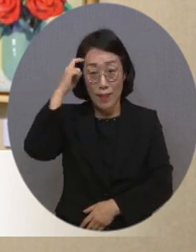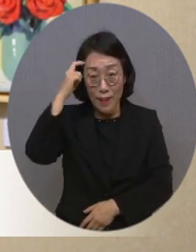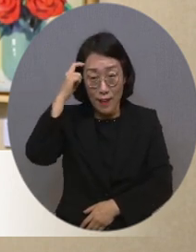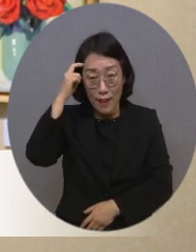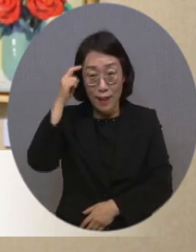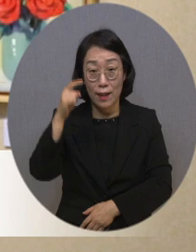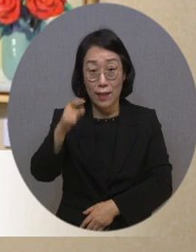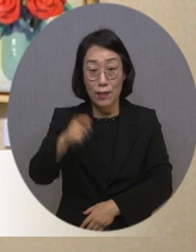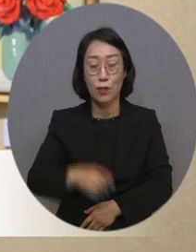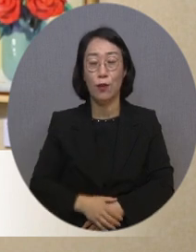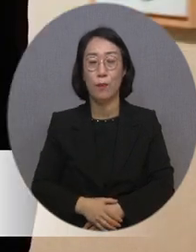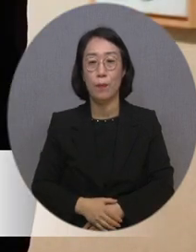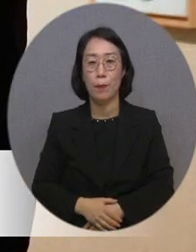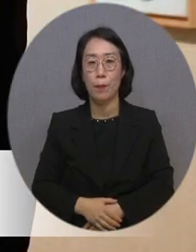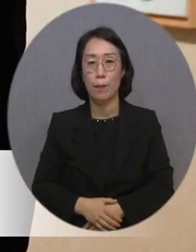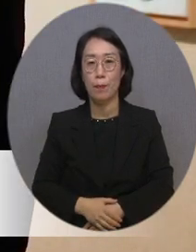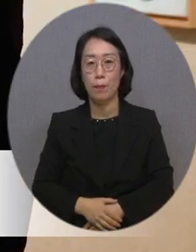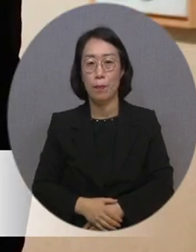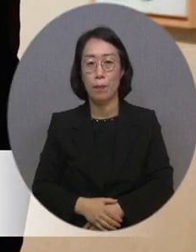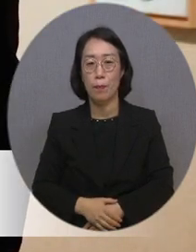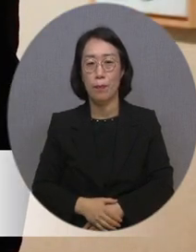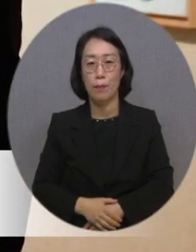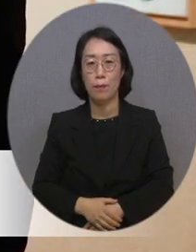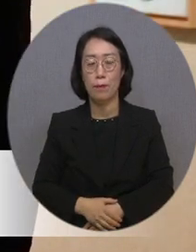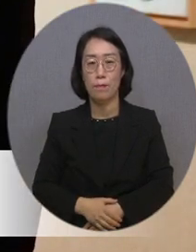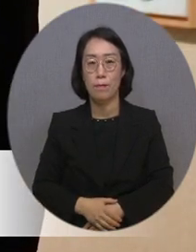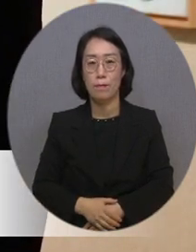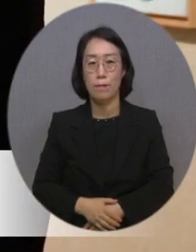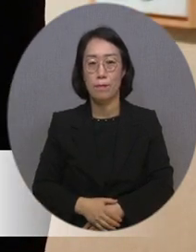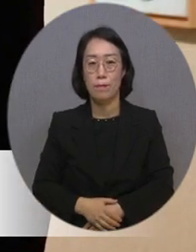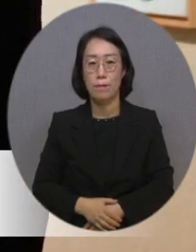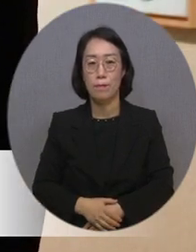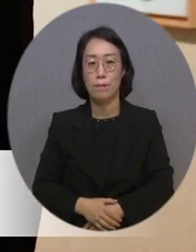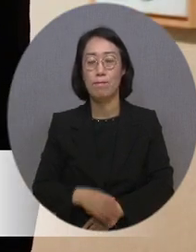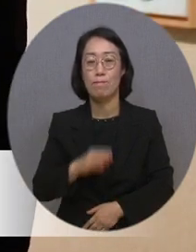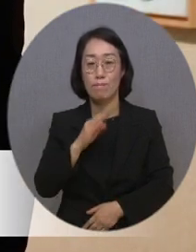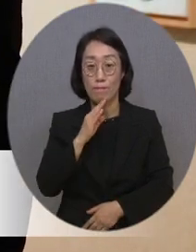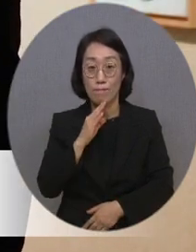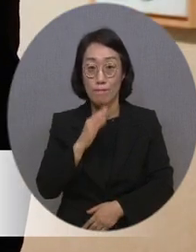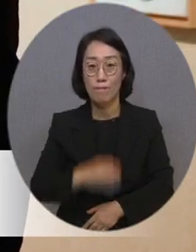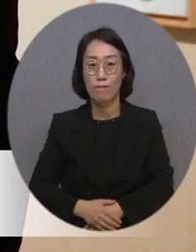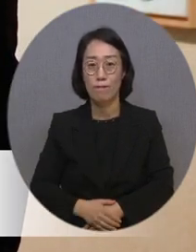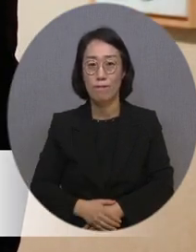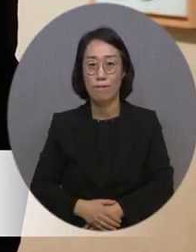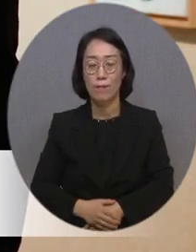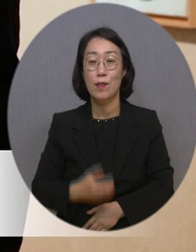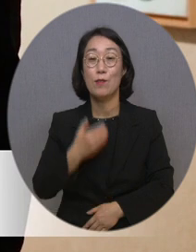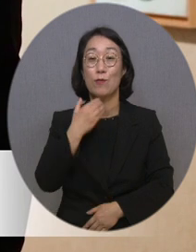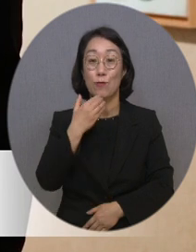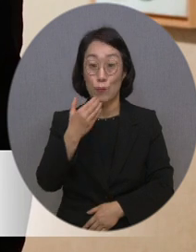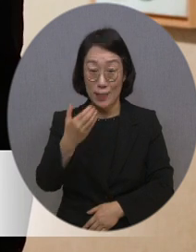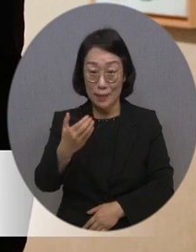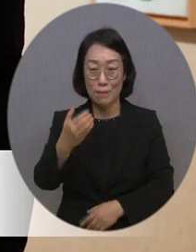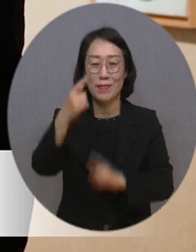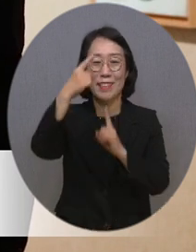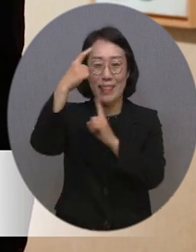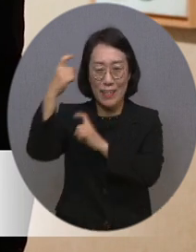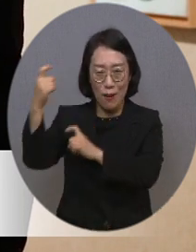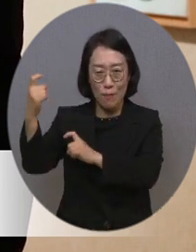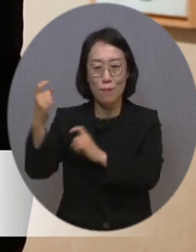이렇게 생각을 하고 있다가 막 이름 붙여서 막 90살